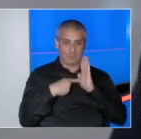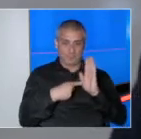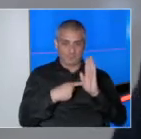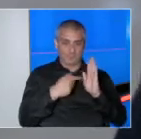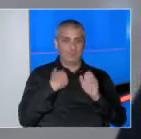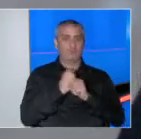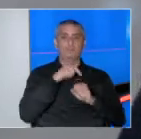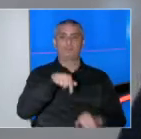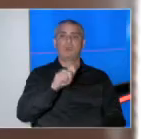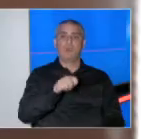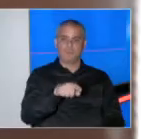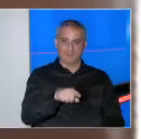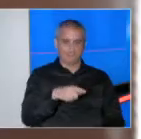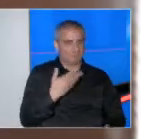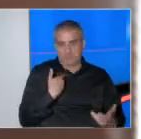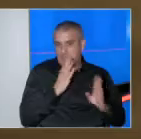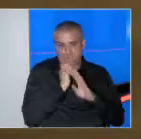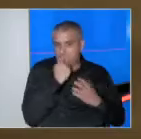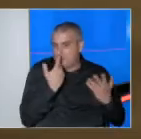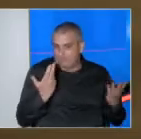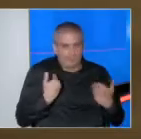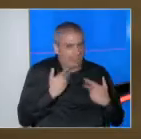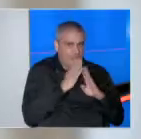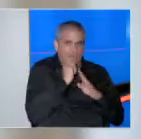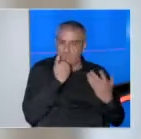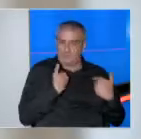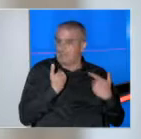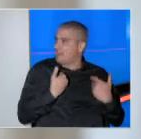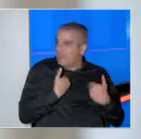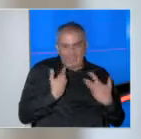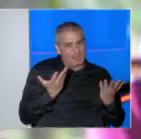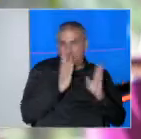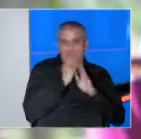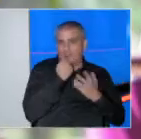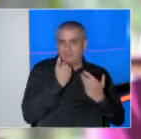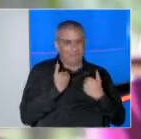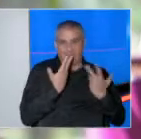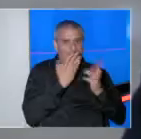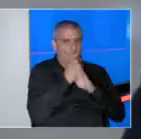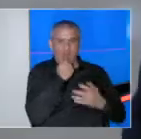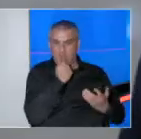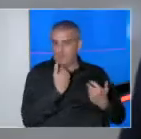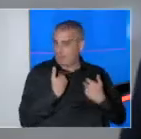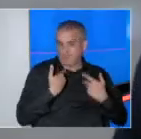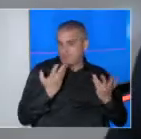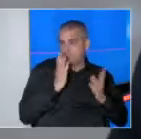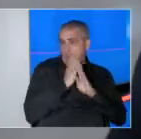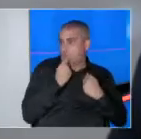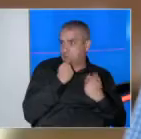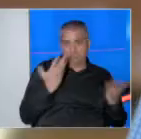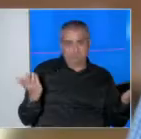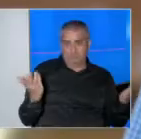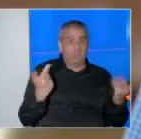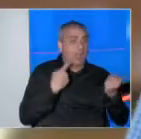אנחנו עושים כאן בכנסת. אין לי מה להסתיר. לי אין מה להסתיר. לי אין מה להסתיר. לי אין מה להסתיר. לי אין מה